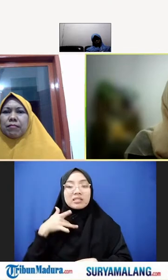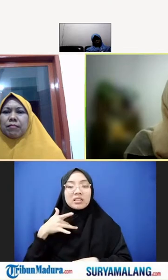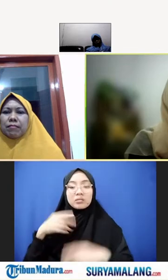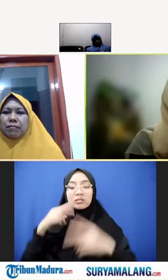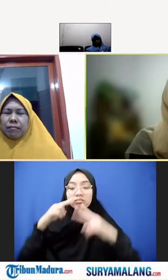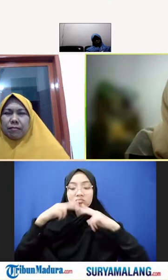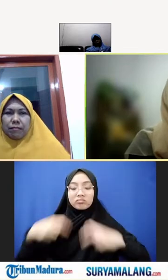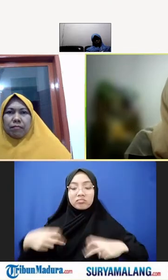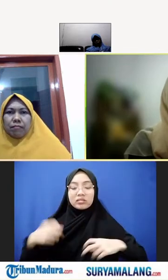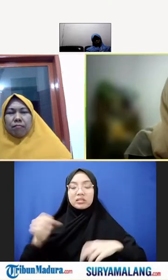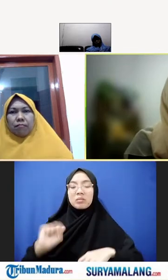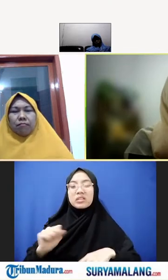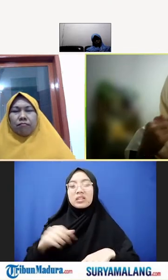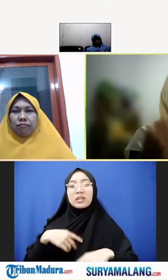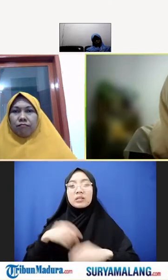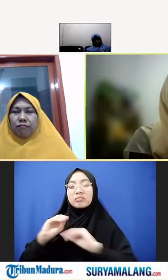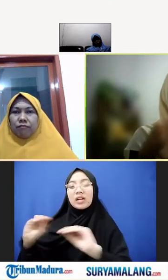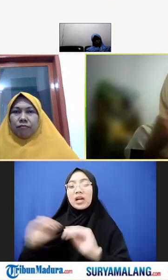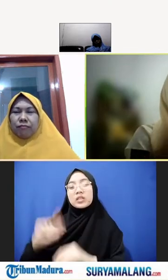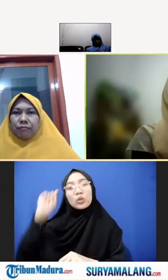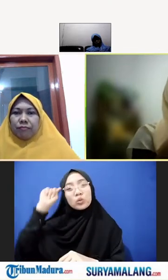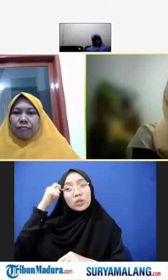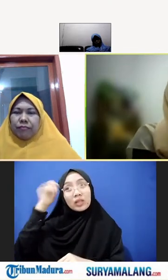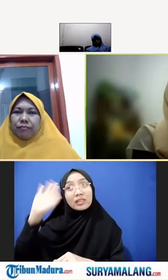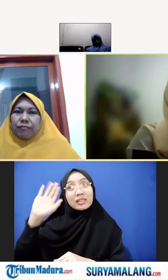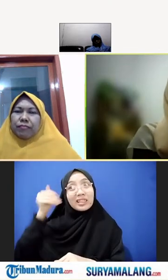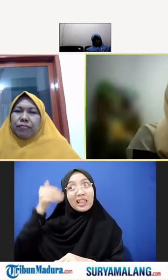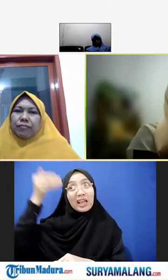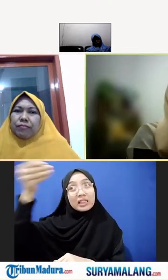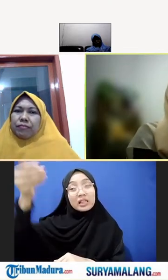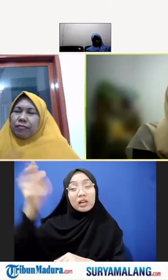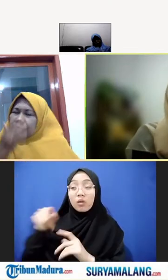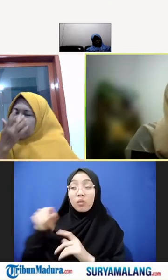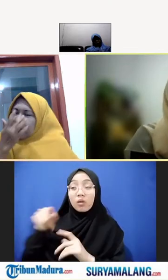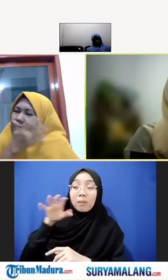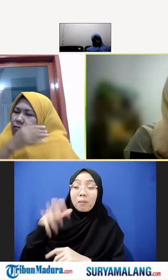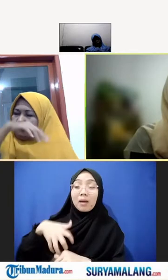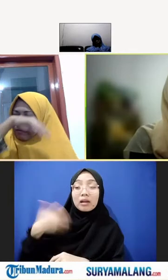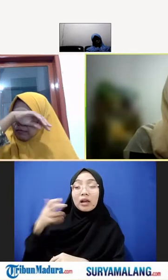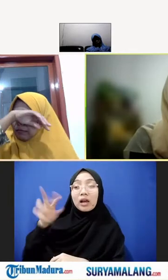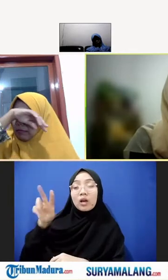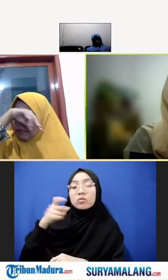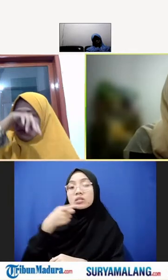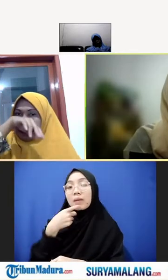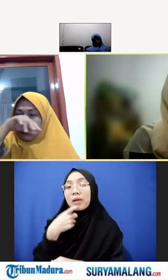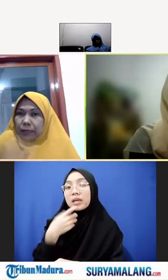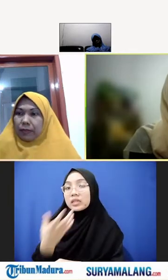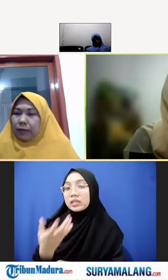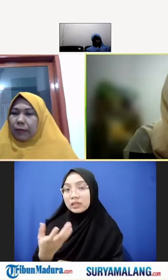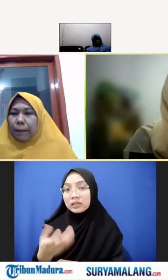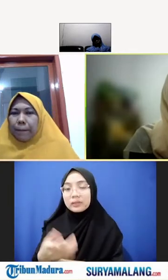akan susah ngajarin dia, nanti kalau kamu marah, kamu mau mesti ngapain.